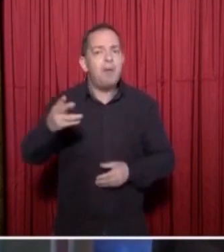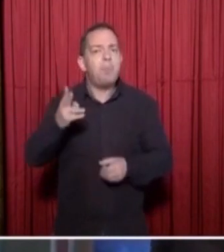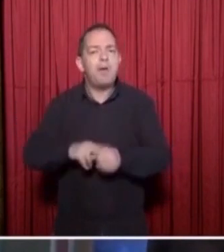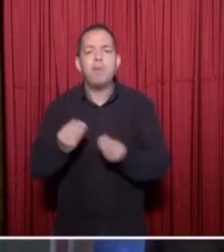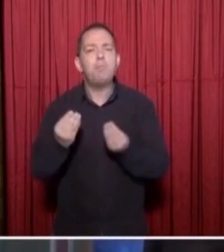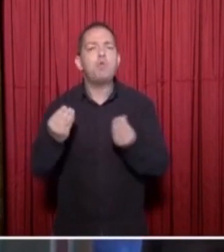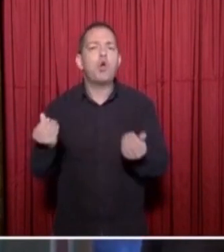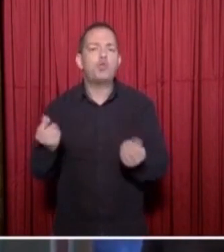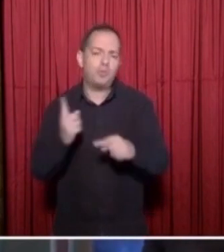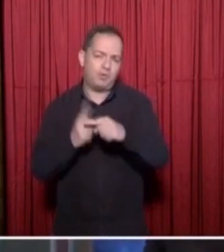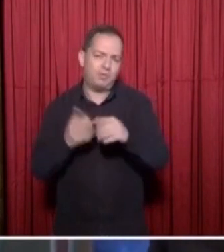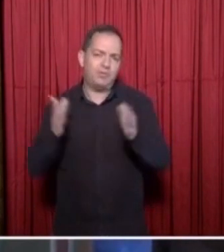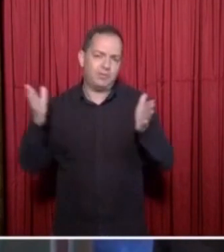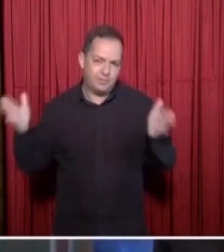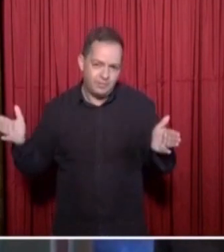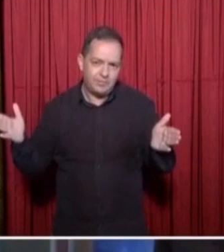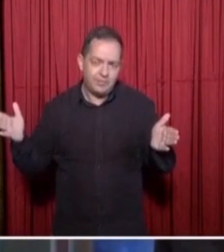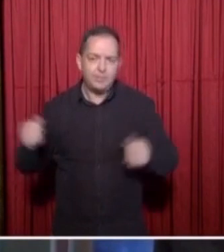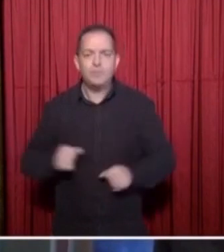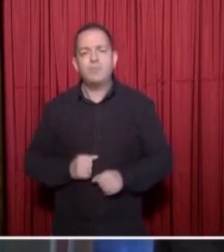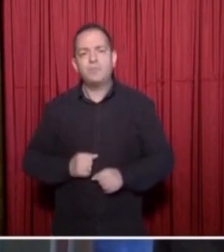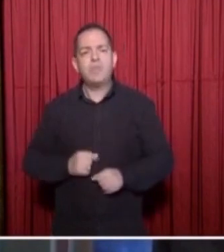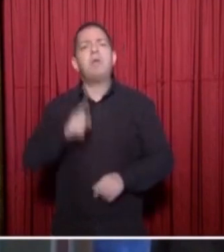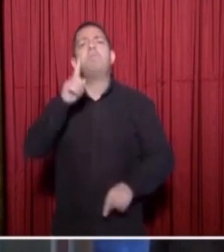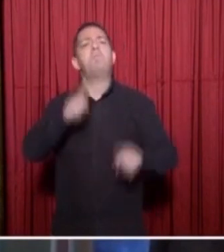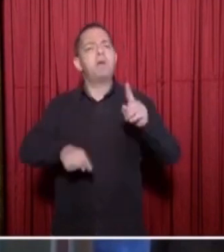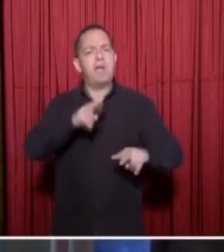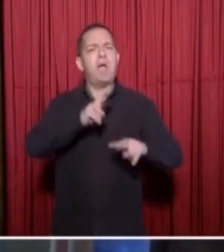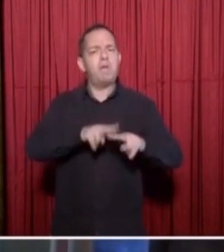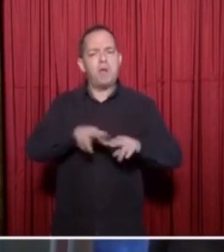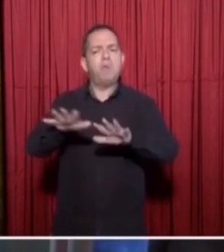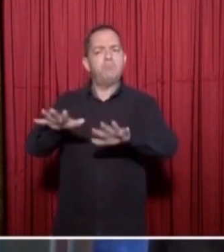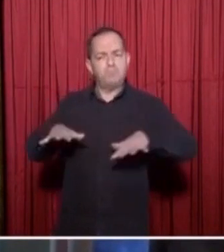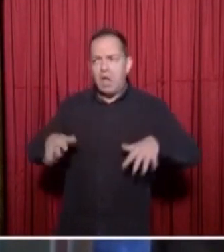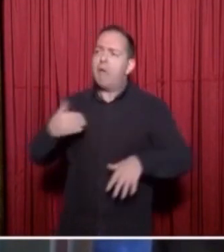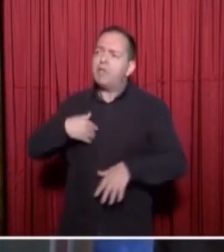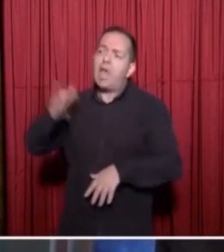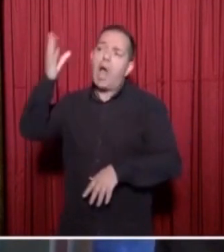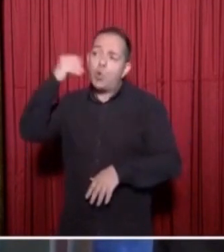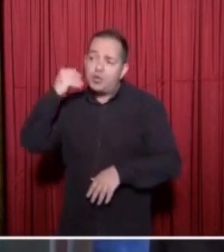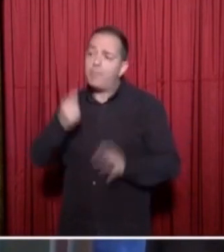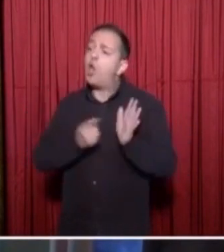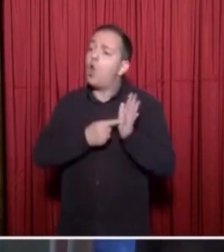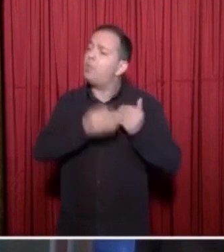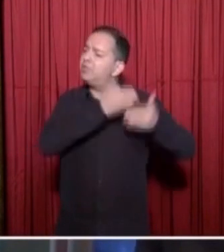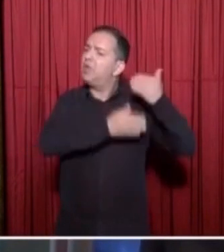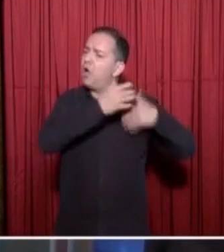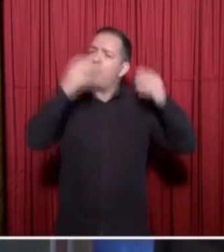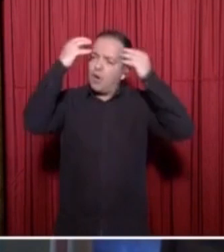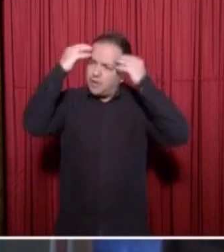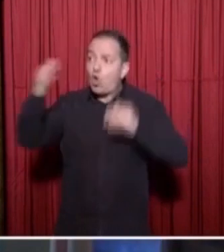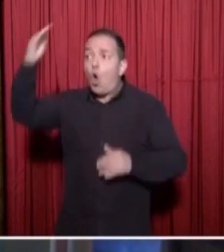έμελε να αποθνίσκει. Απεκρίθη αυτό όχλος, ημί σου κούσαμεν εκ του νόμου, ότι